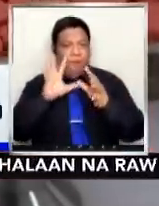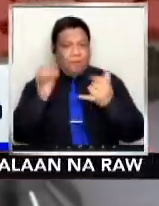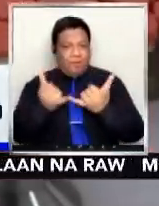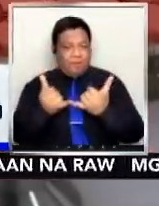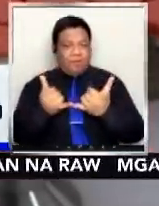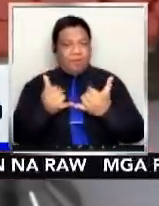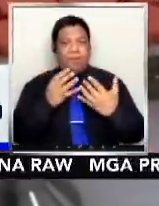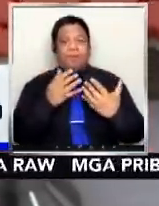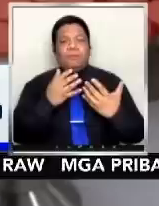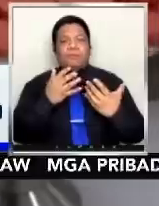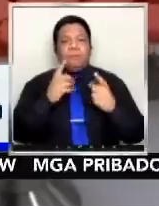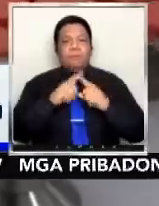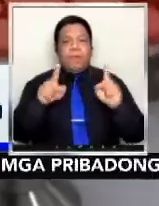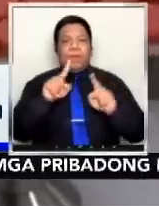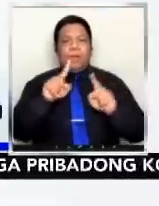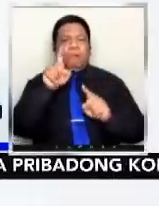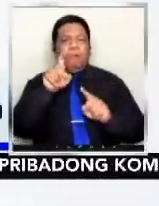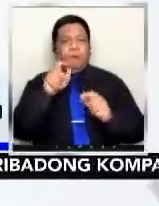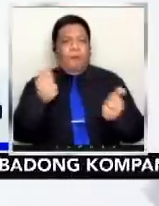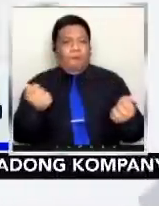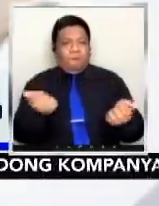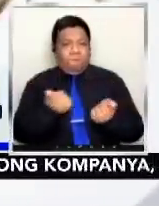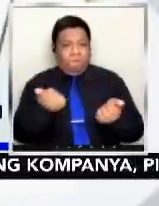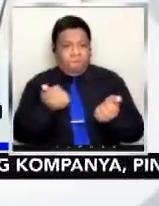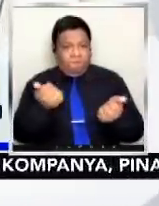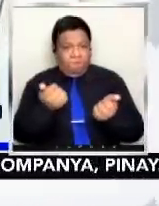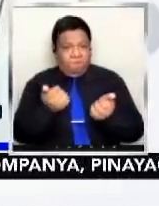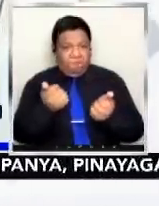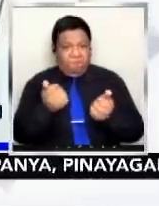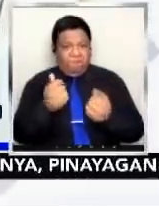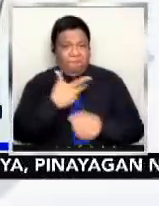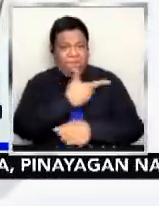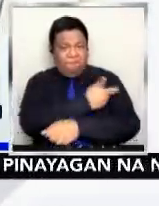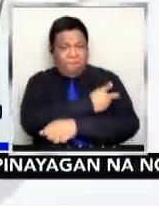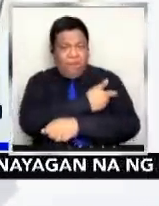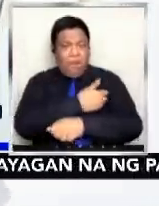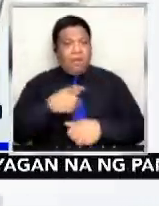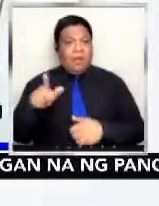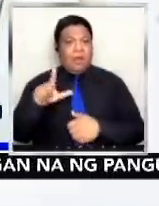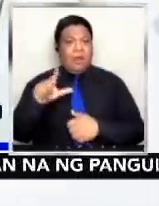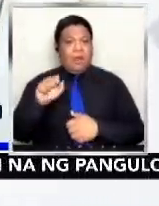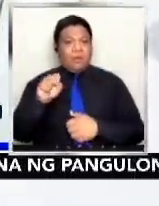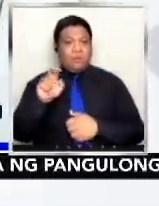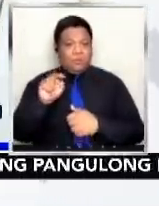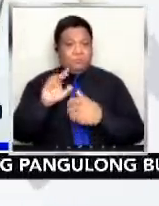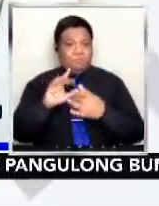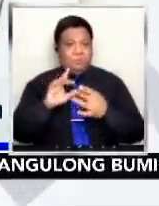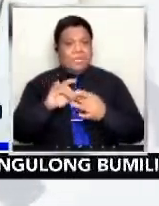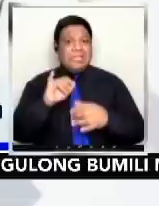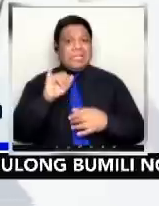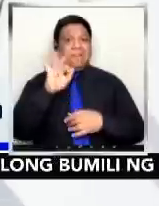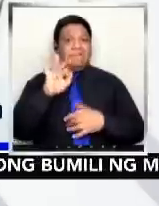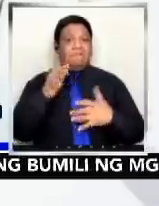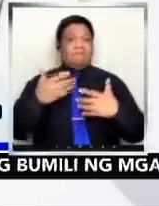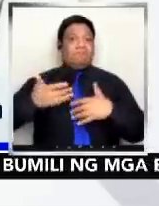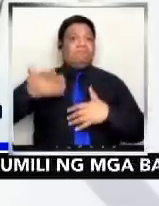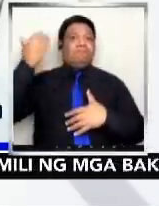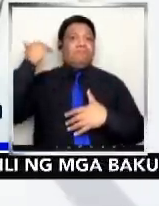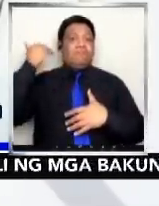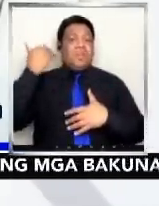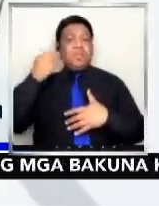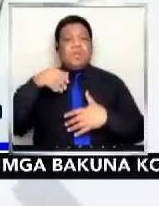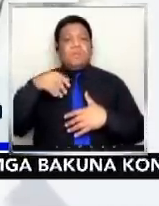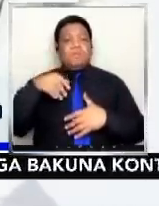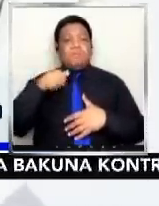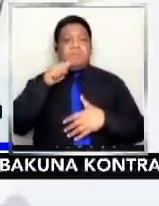kung available ba ang bakuna. Hirit ni Lacson kung ibinabasa na agad ang order noong nanawagan ang private sector